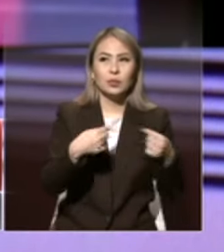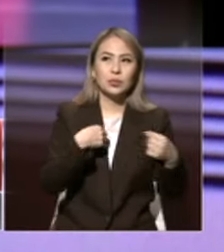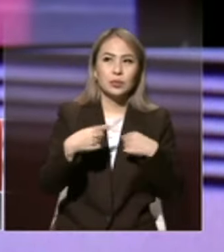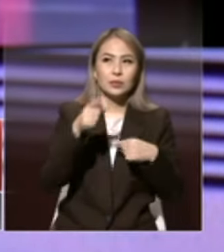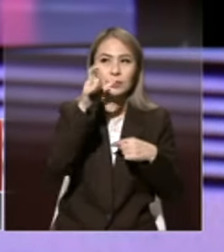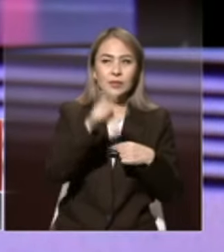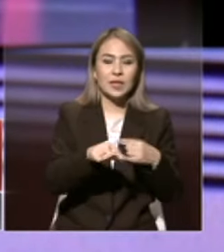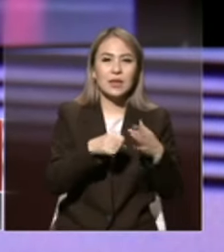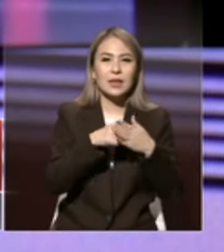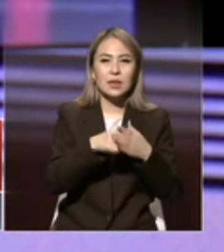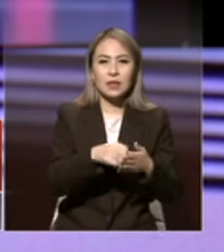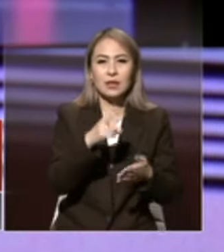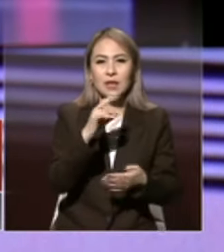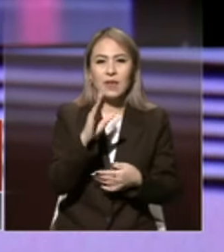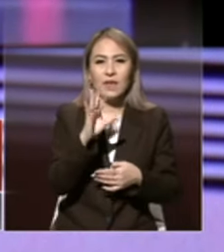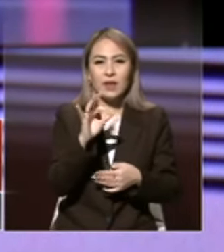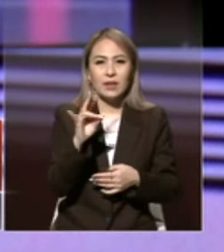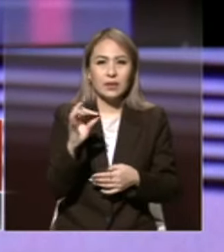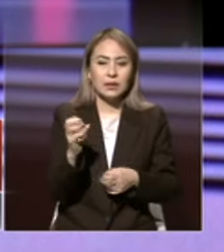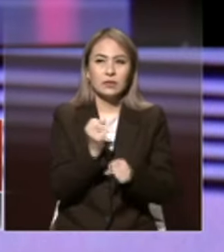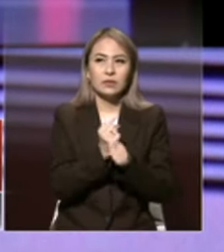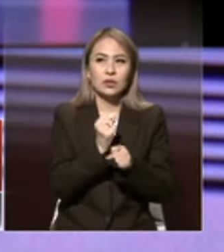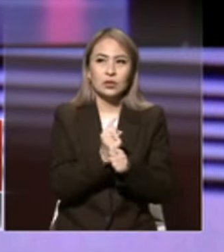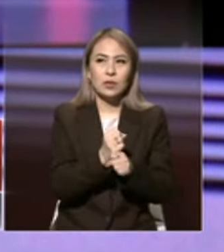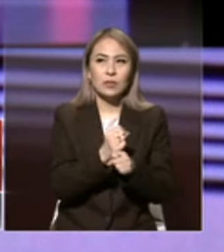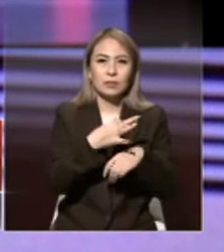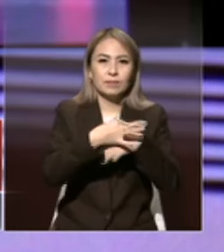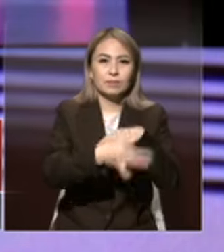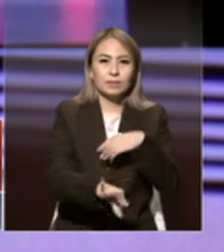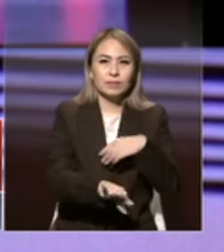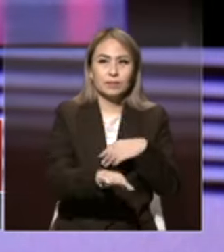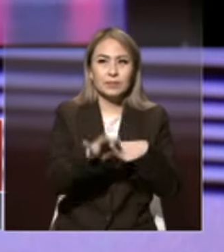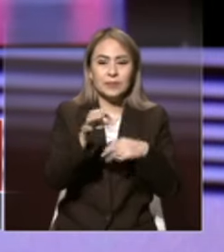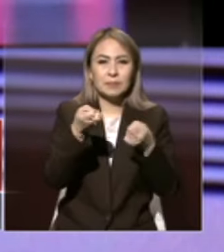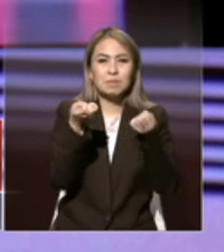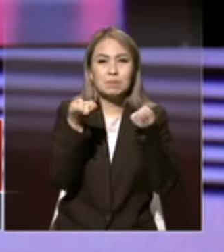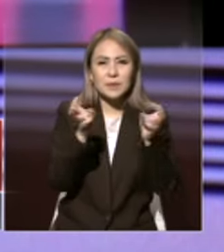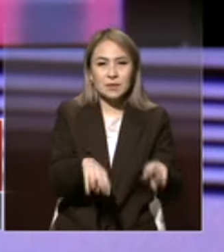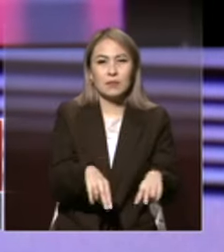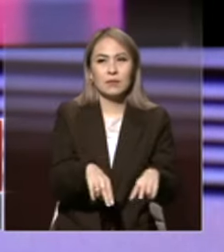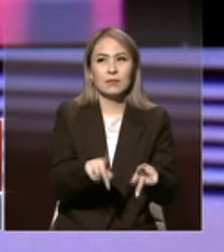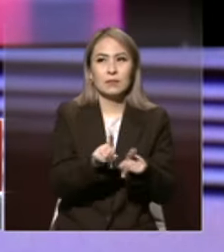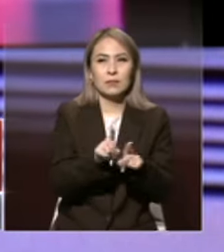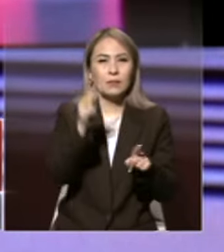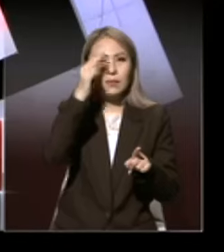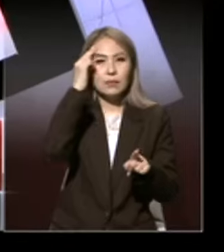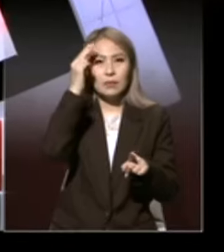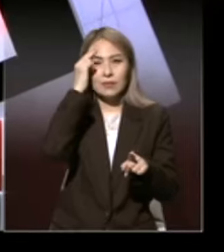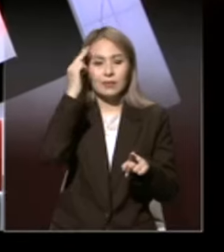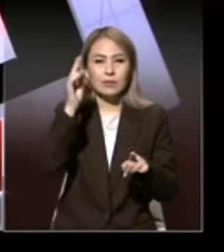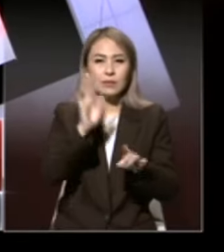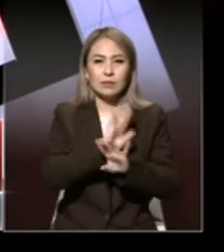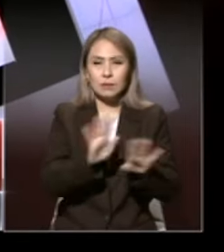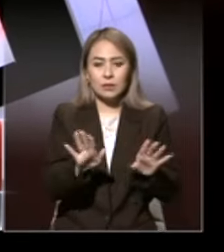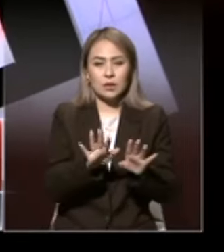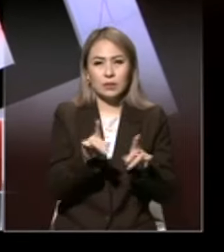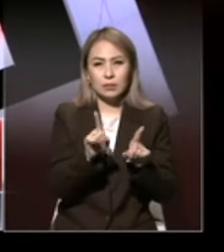адамға қысым көрсету. Ол адамға жамандық жасау. Болды. Қасақана түрде. Иә, болды. Айырмашылық осы. Ұдай түрде,